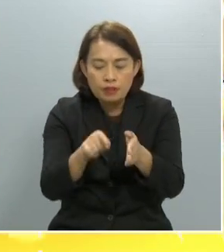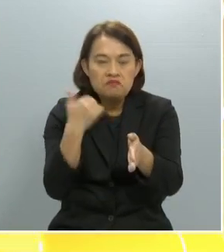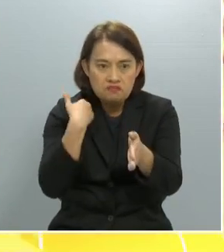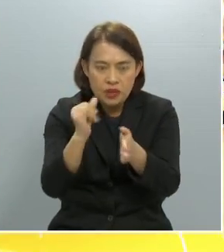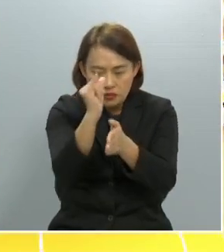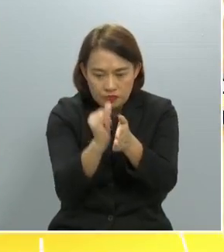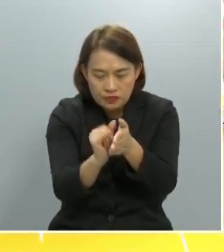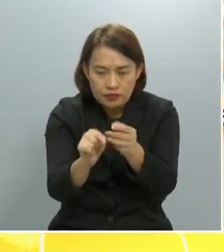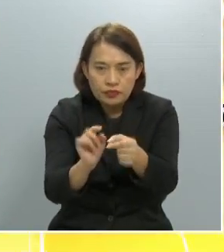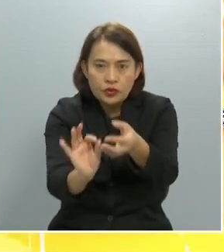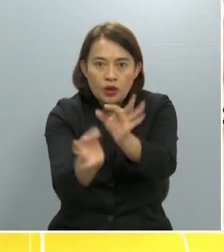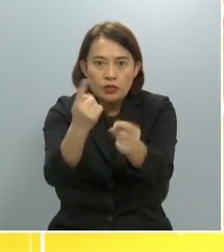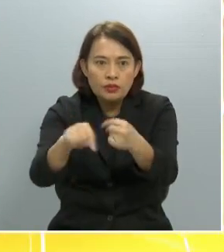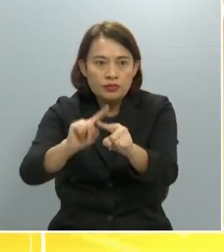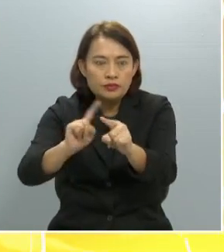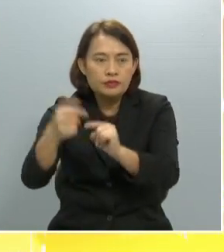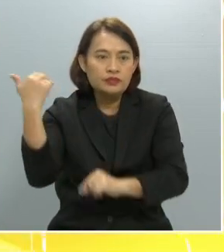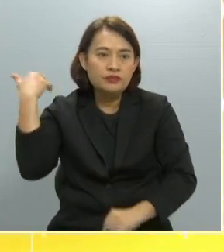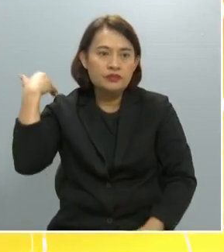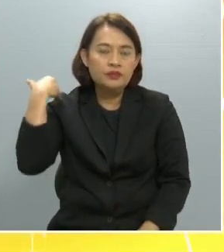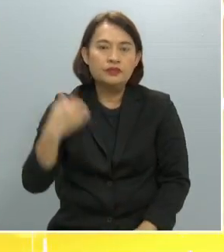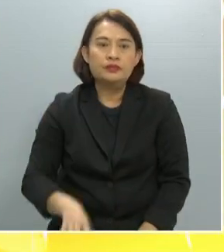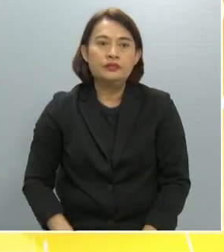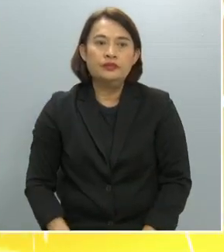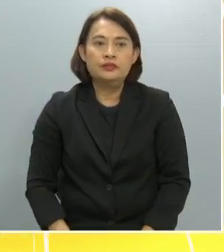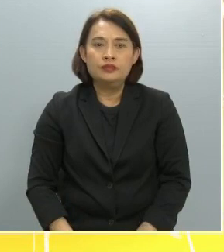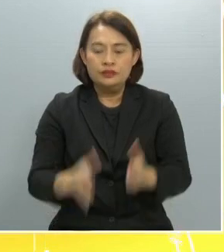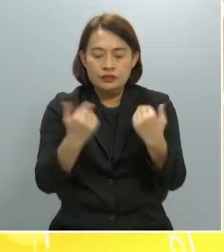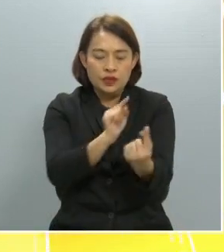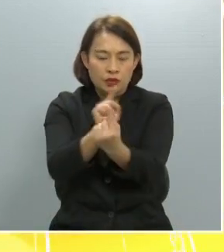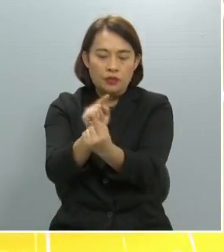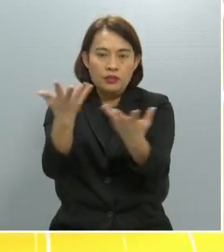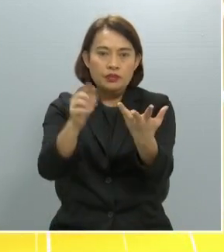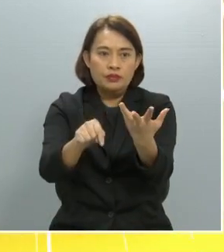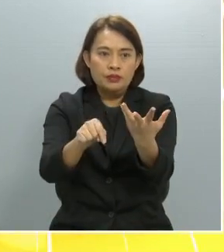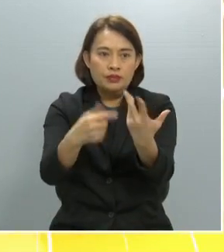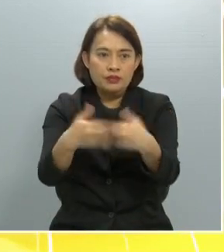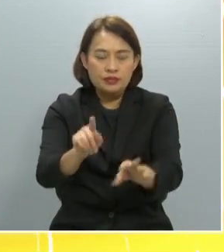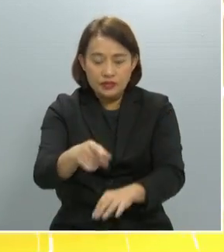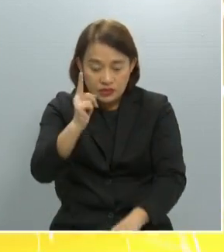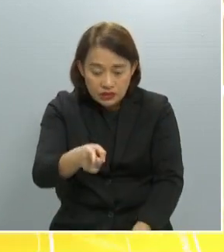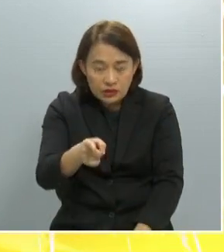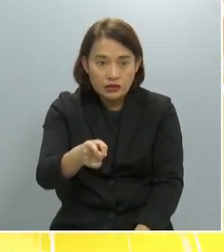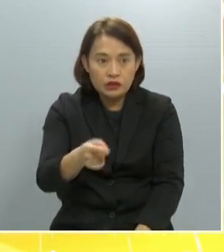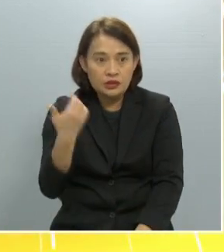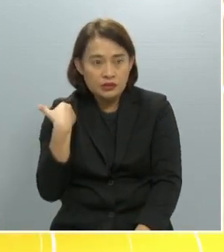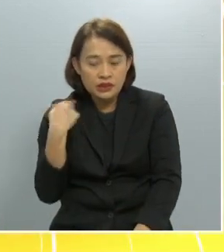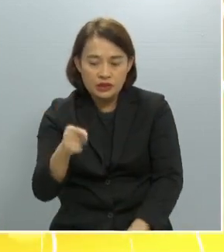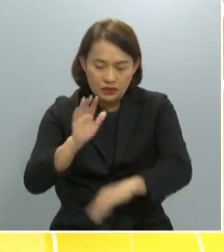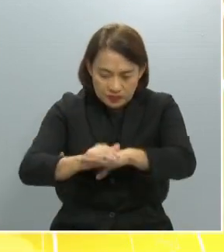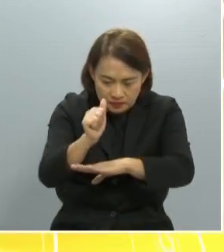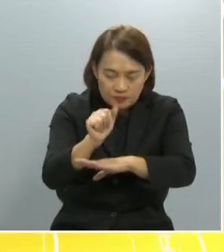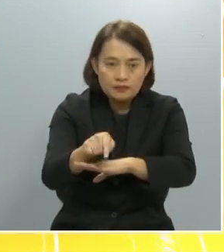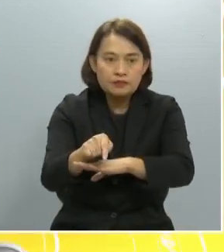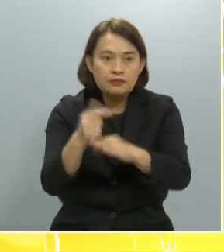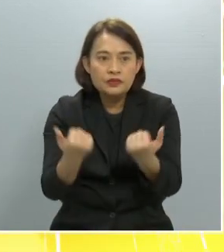เมนเส้นเตาอะค่ะ เจ้าภาพว่าอะไรไหม ไม่ตอนนี้ยังไม่เคยเจอเลยค่ะคือมีแต่คนแบบเป็นจริงๆเหรออะไรเงี้ยแบบเก่งเนาะแบบตอน